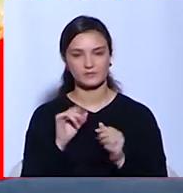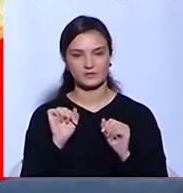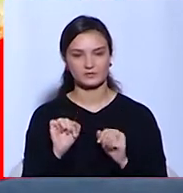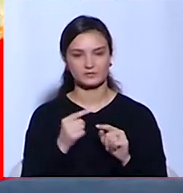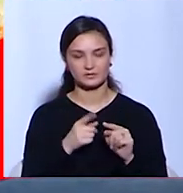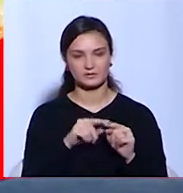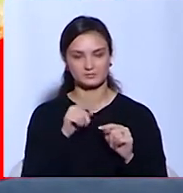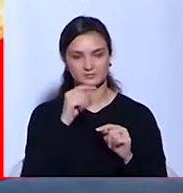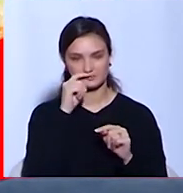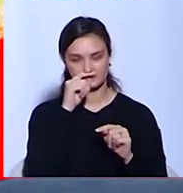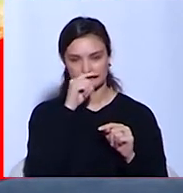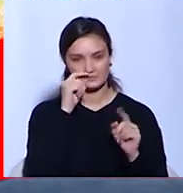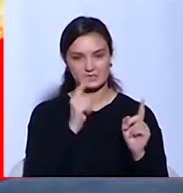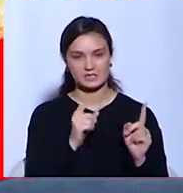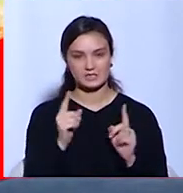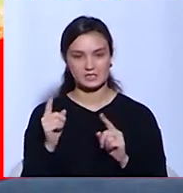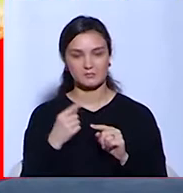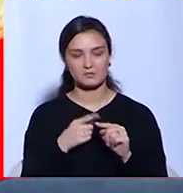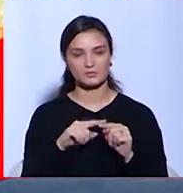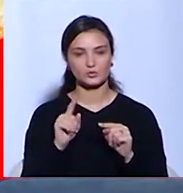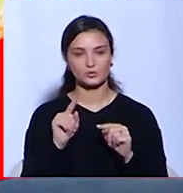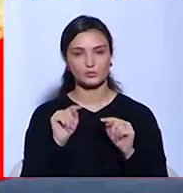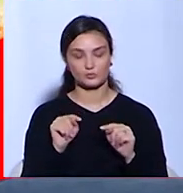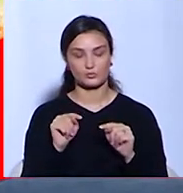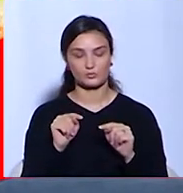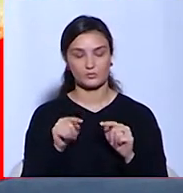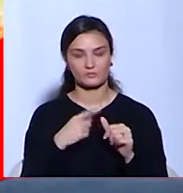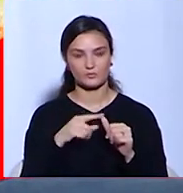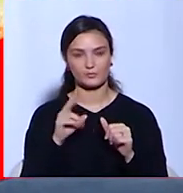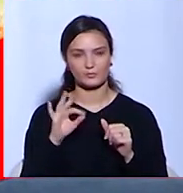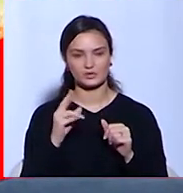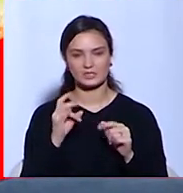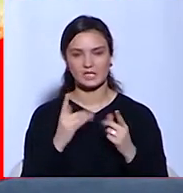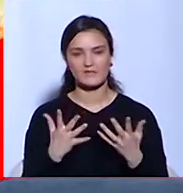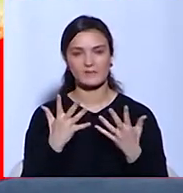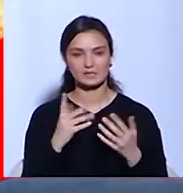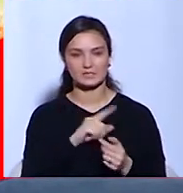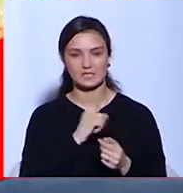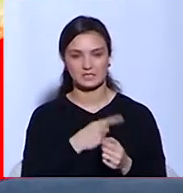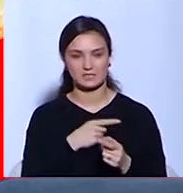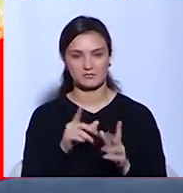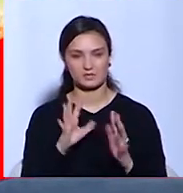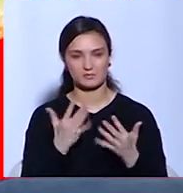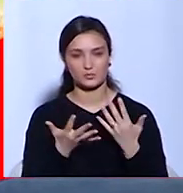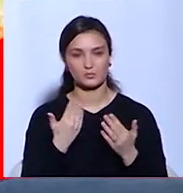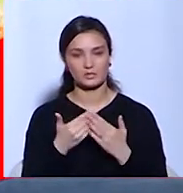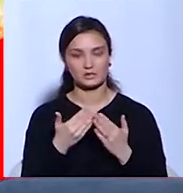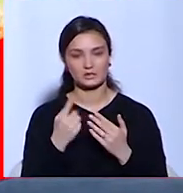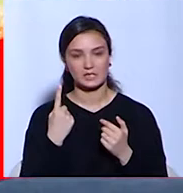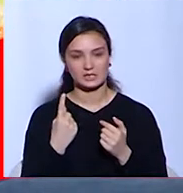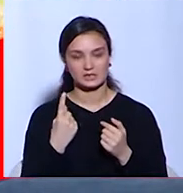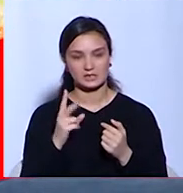დავიცვათ ეს დისტანცირება, იმიტომ რომ პოტენცირება ქვია ამას, ანუ ეფექტის გაძლიერება ხდება და თუ მაგალითად